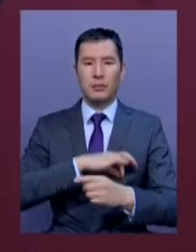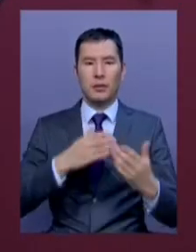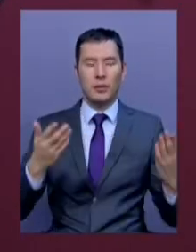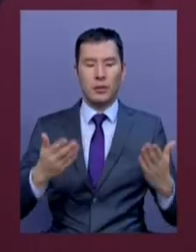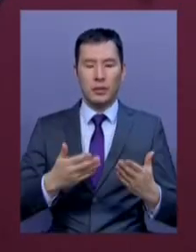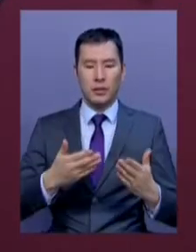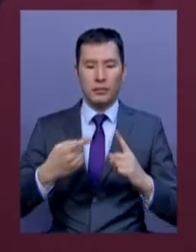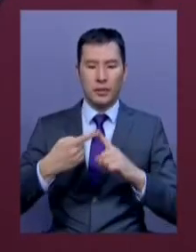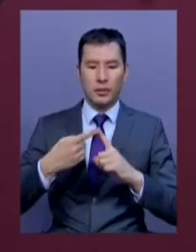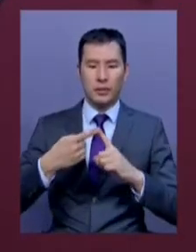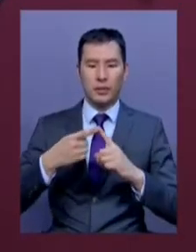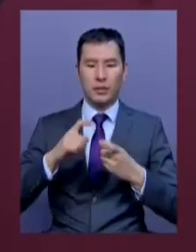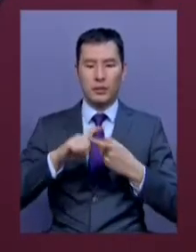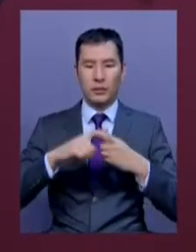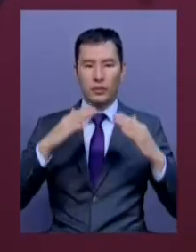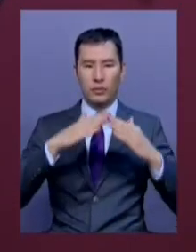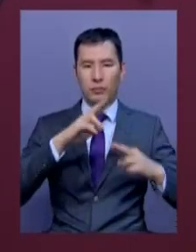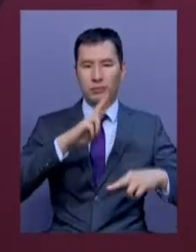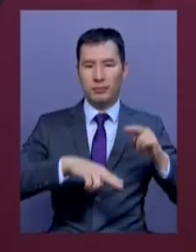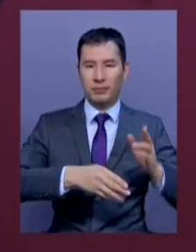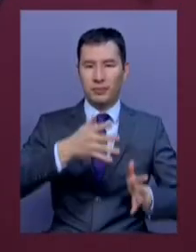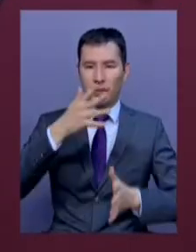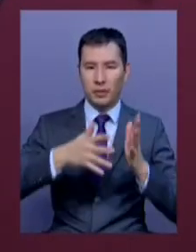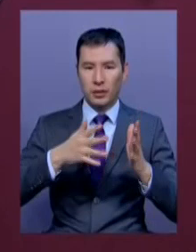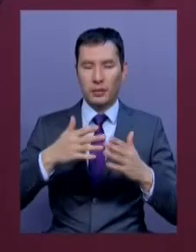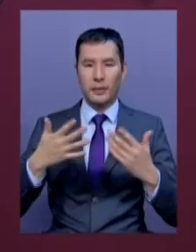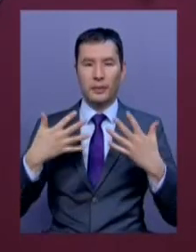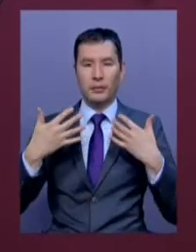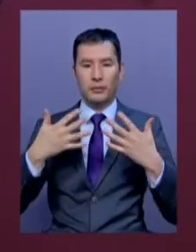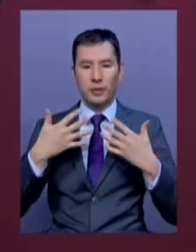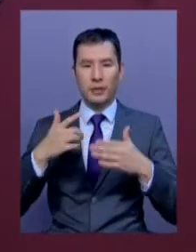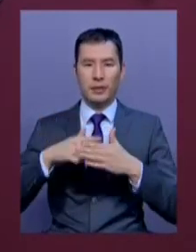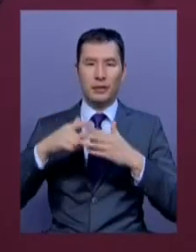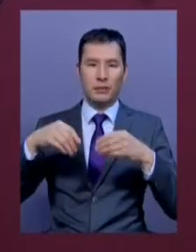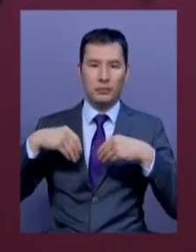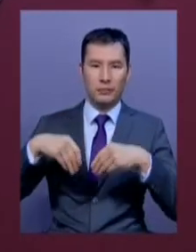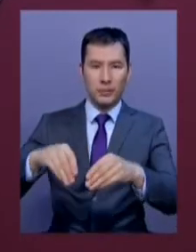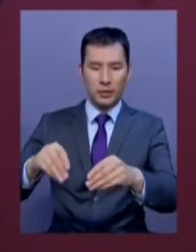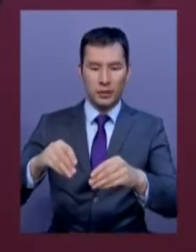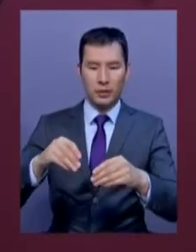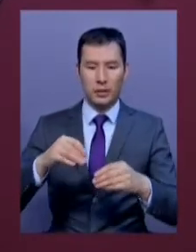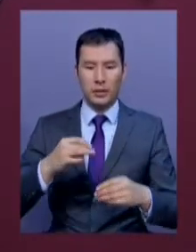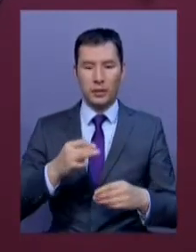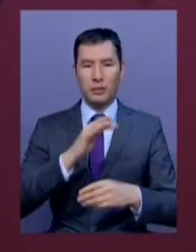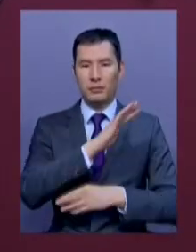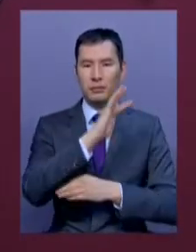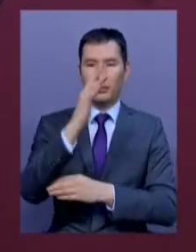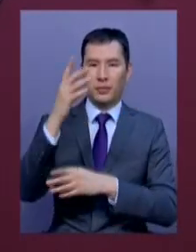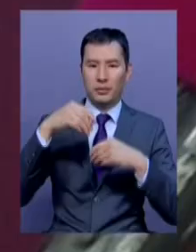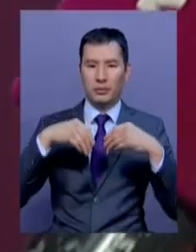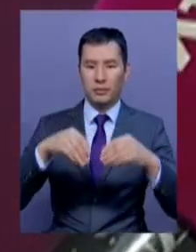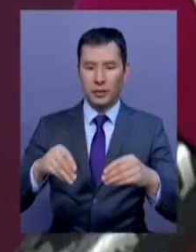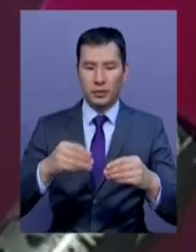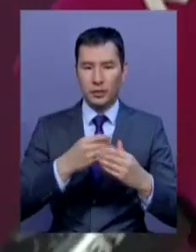бұл жаңағы тұрғын үй құрылысы үшін, саяжай, бағбандық үшін, сонымен қатар орман өсіру үшін, ауыл